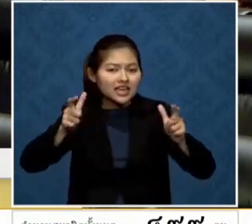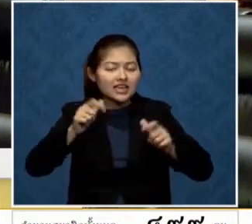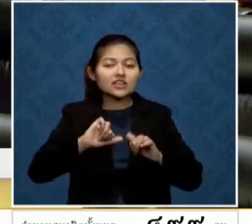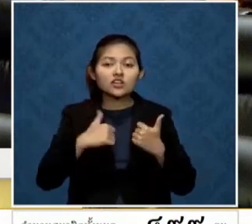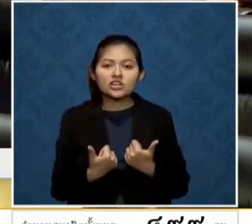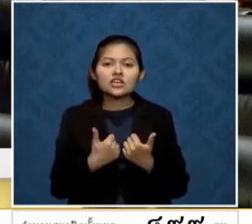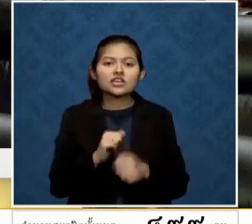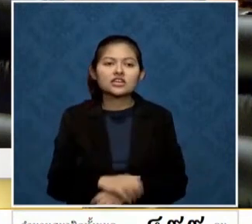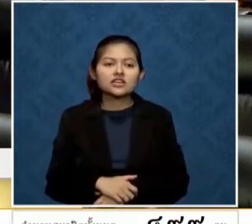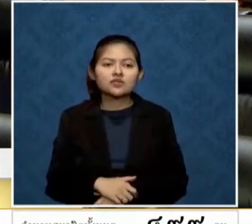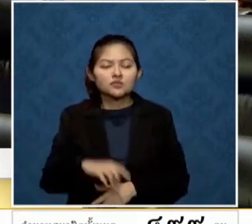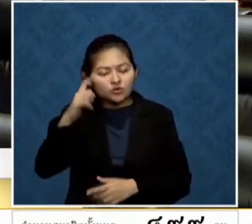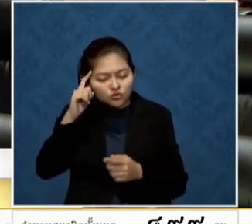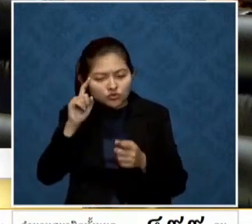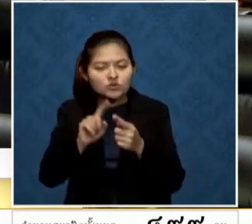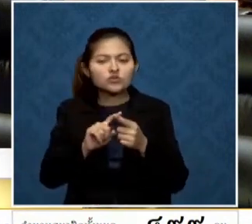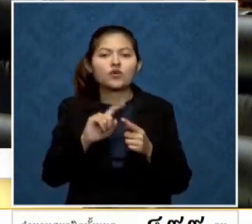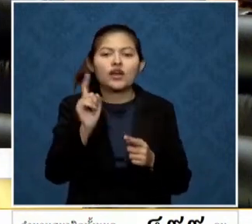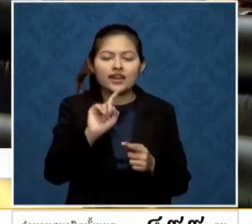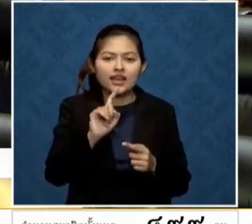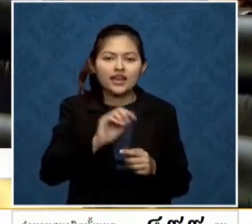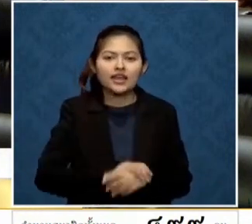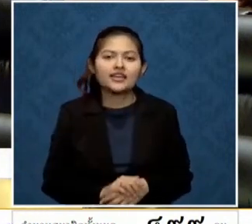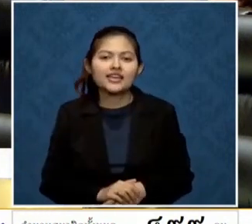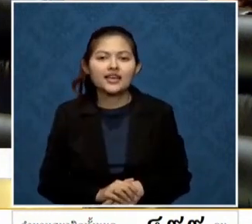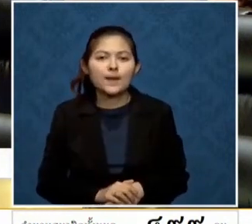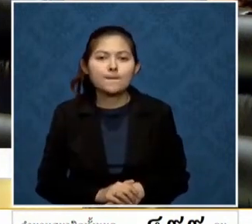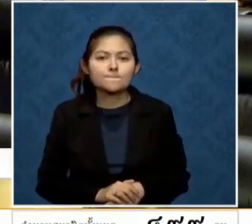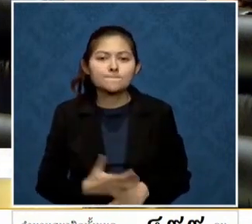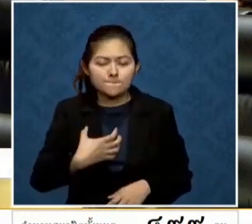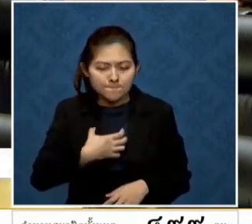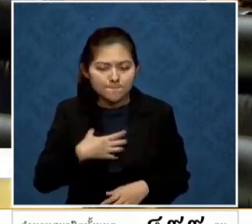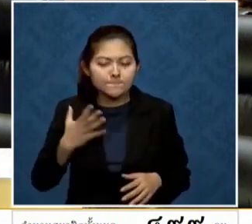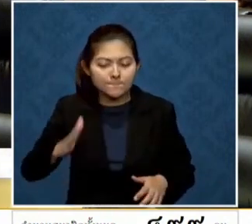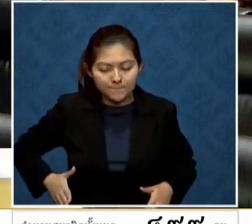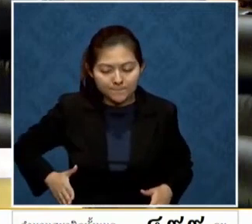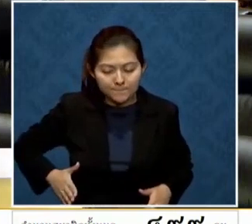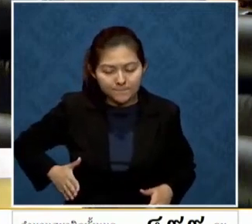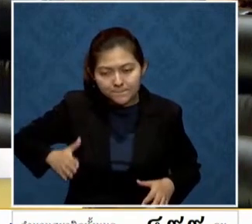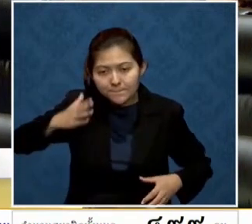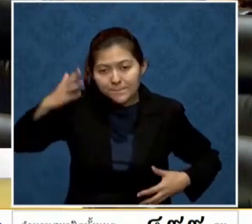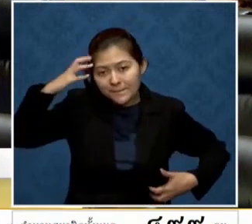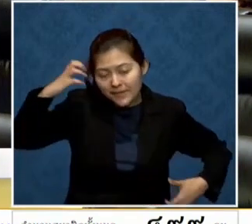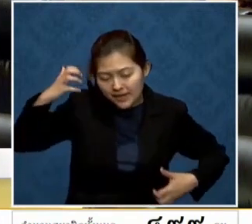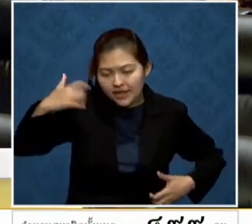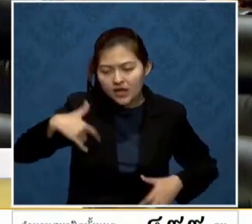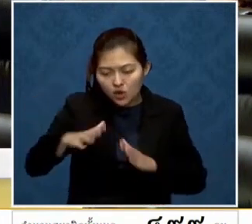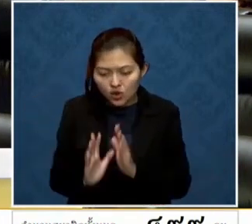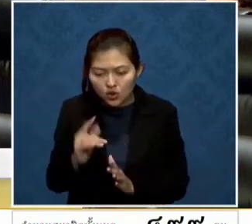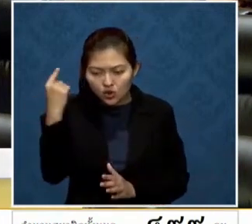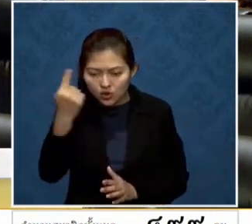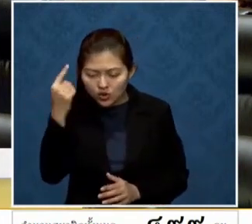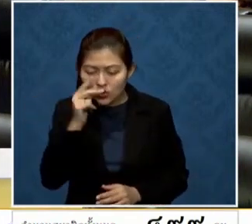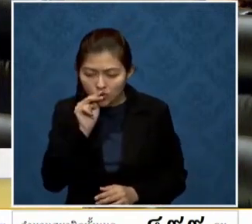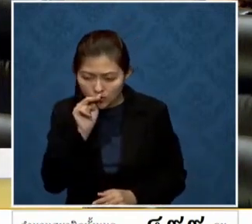ว่ามีจุดประสงค์คือต้องการเอาลิงมาปล่อยเพื่อให้นักท่องเที่ยวได้ดูแต่